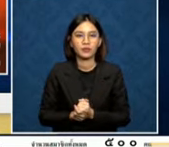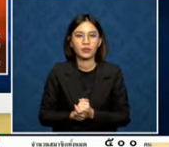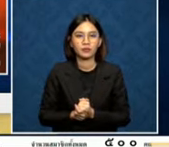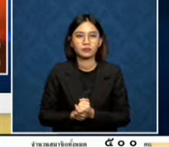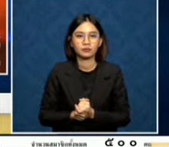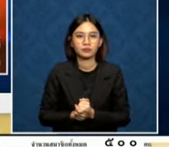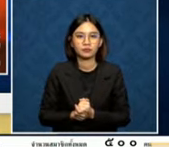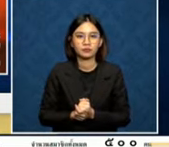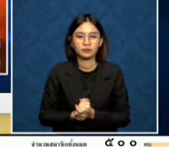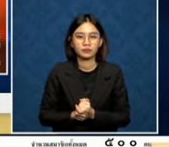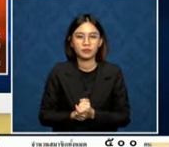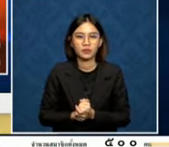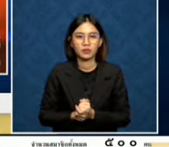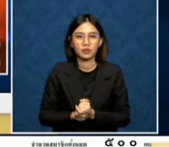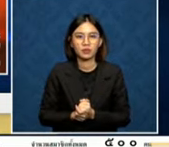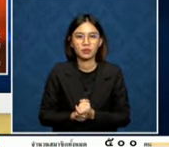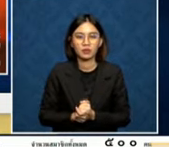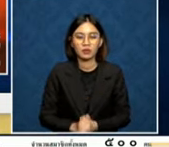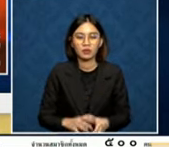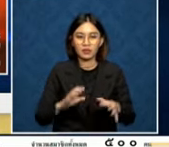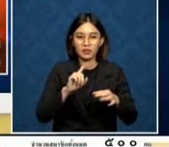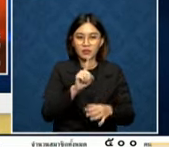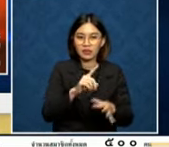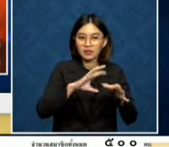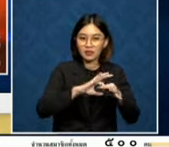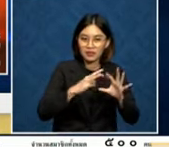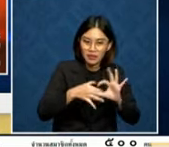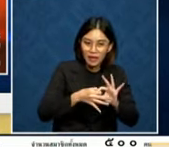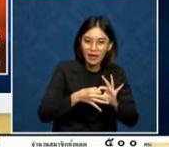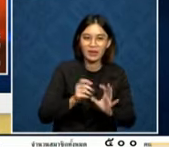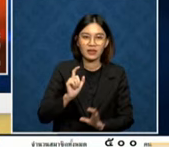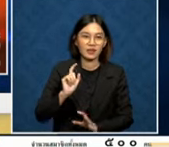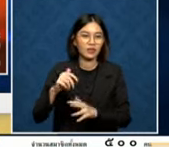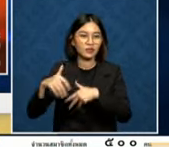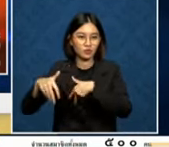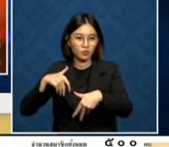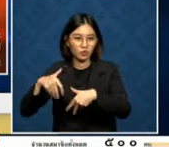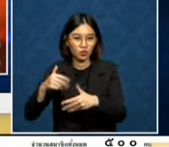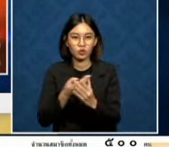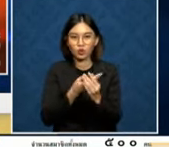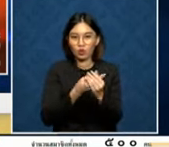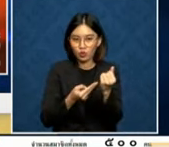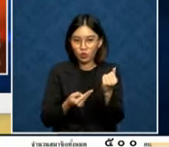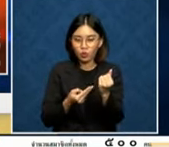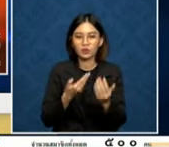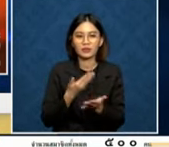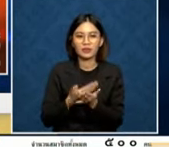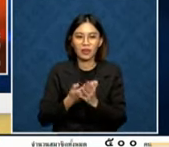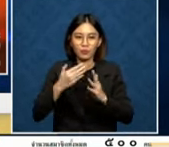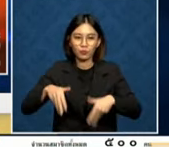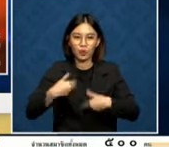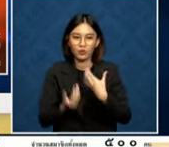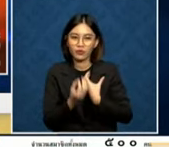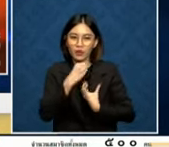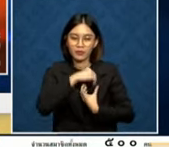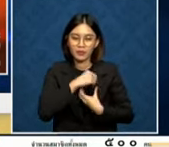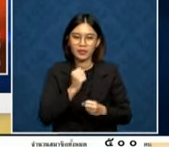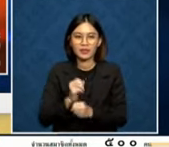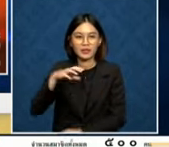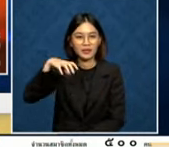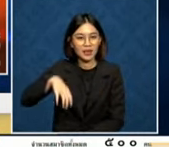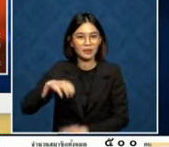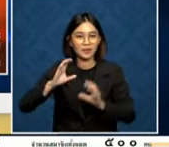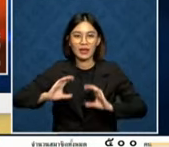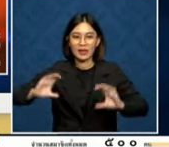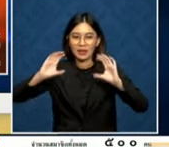ประธาน 1กีฬา 1รัฐวิสาหกิจ Plusครับจับคู่รัฐวิสาหกิจที่มีกำไรครับแล้วก็หน่วยงานรัฐและเอกชน